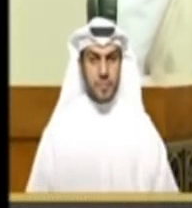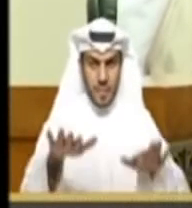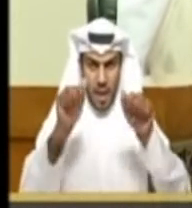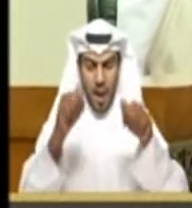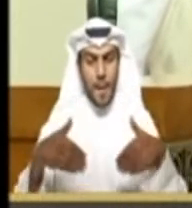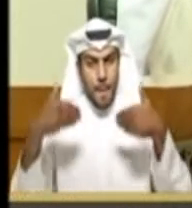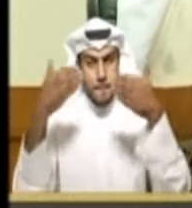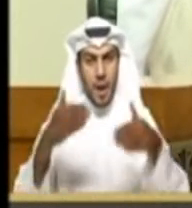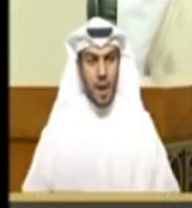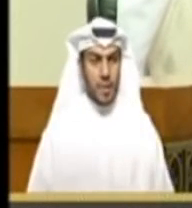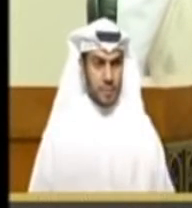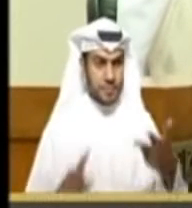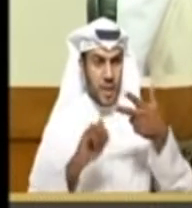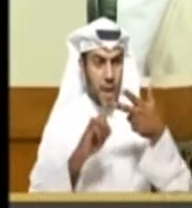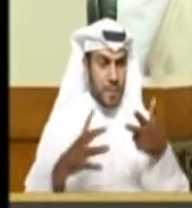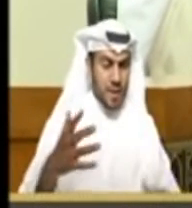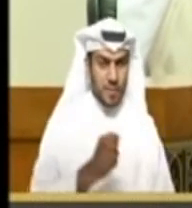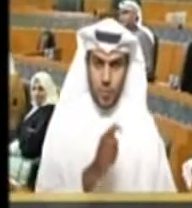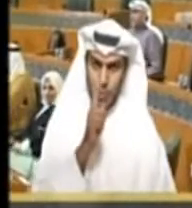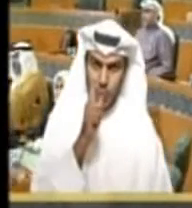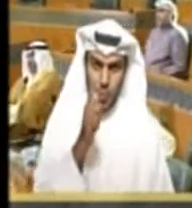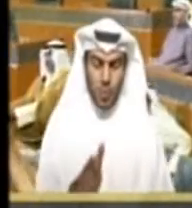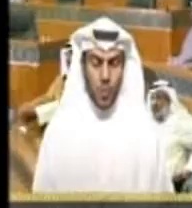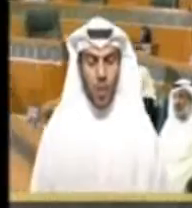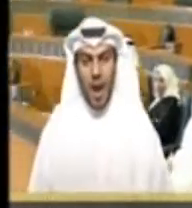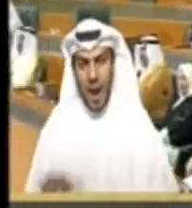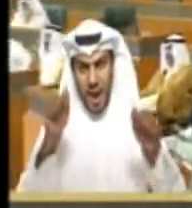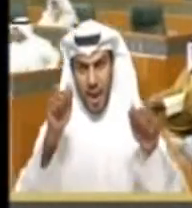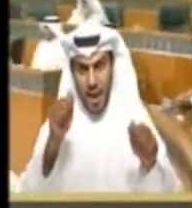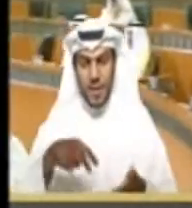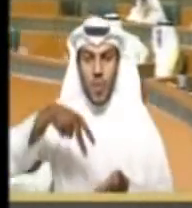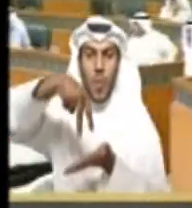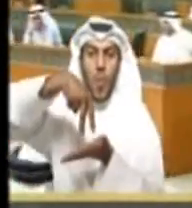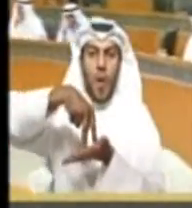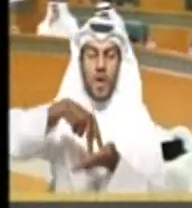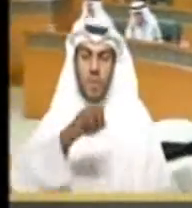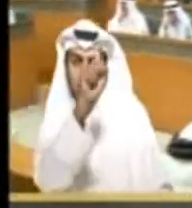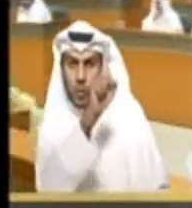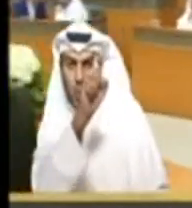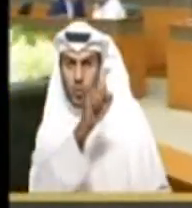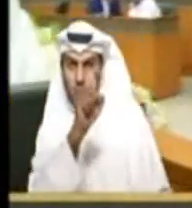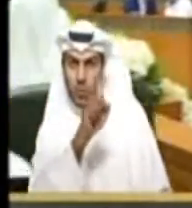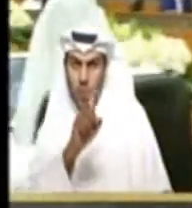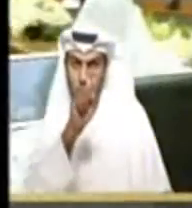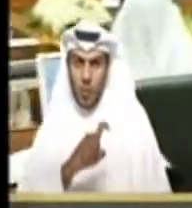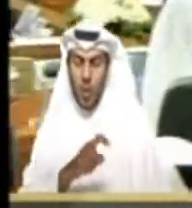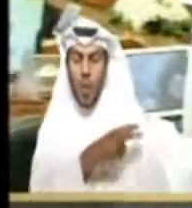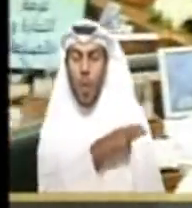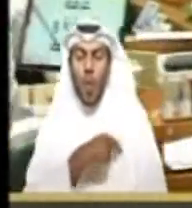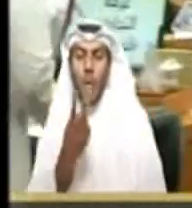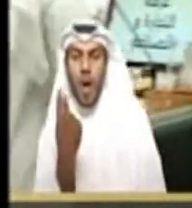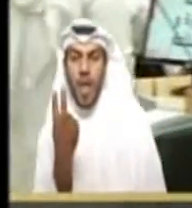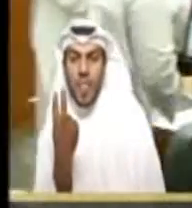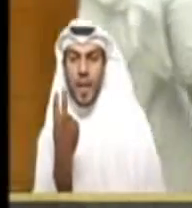تزكية أمين سر المجلس والمراقب بدأ استجواب المقدم من النائبين رياض العدساني وعبد الكريم الكندري والموجه لوزير